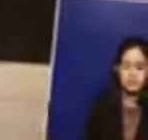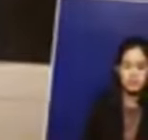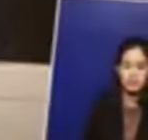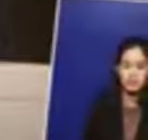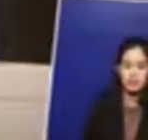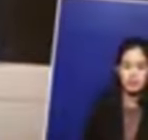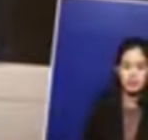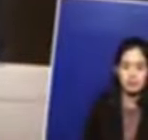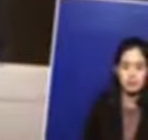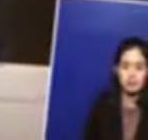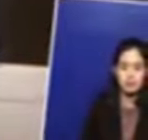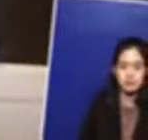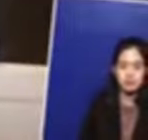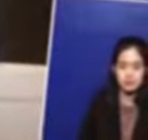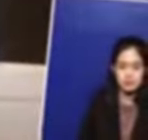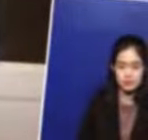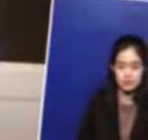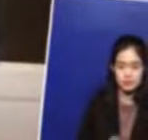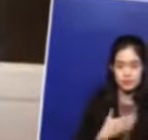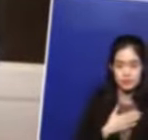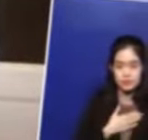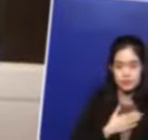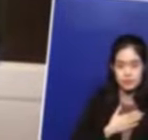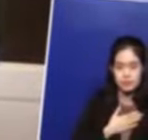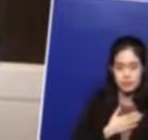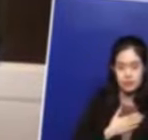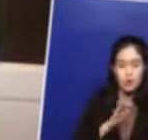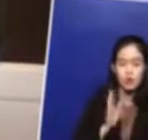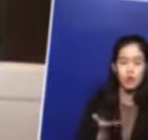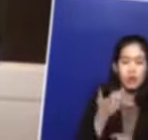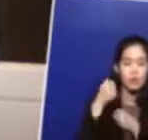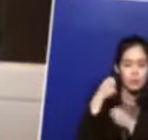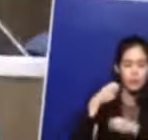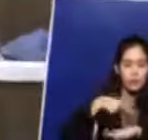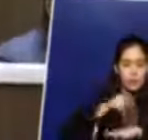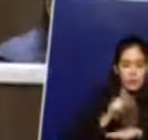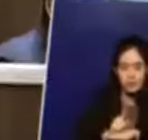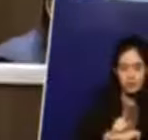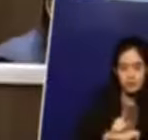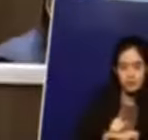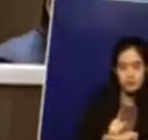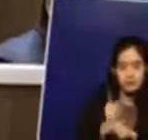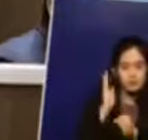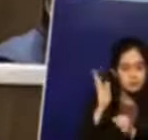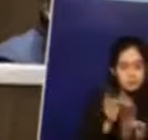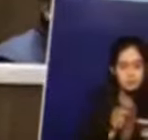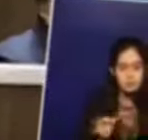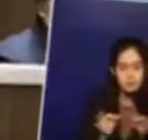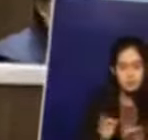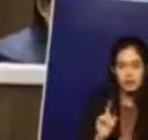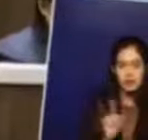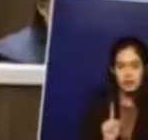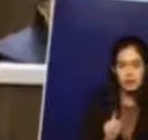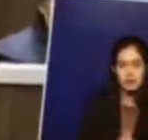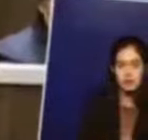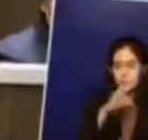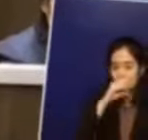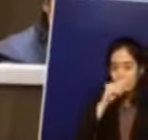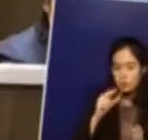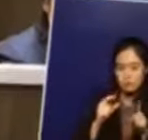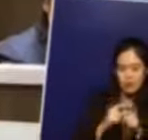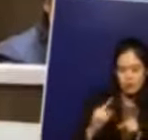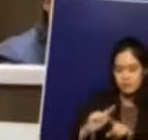าค่ะสมาชิกสภาผู้แทนราษฎรเขตคลองเตยวัฒนาขอประท้วงท่านประธานนะคะกับผู้ที่กำลังอภิปรายนะคะในการเสียดสีนะคะว่าท่านน